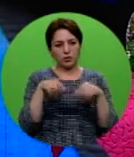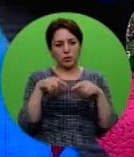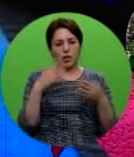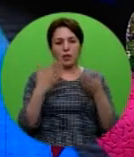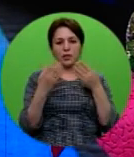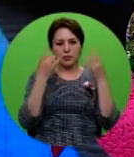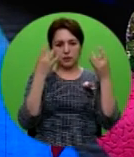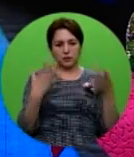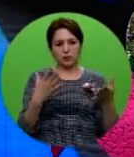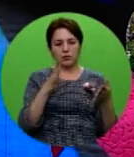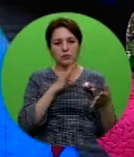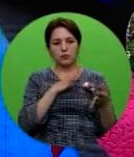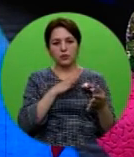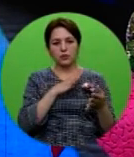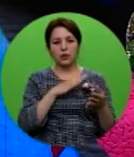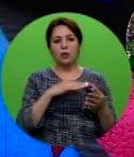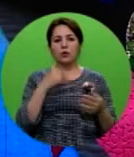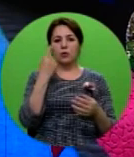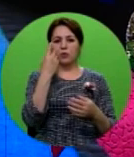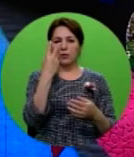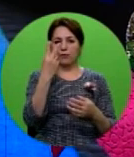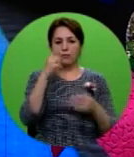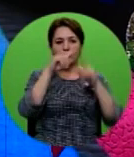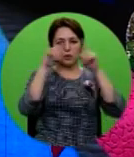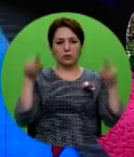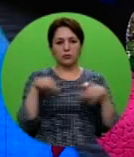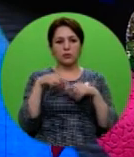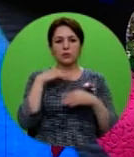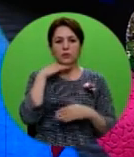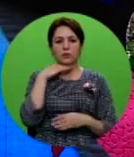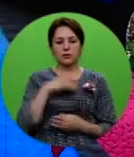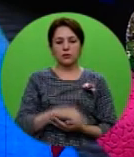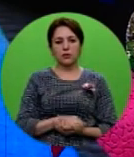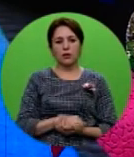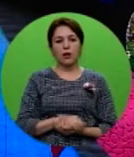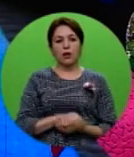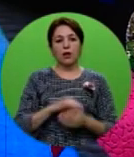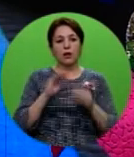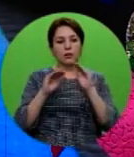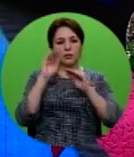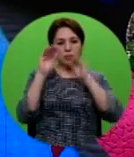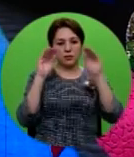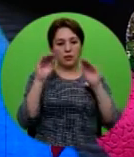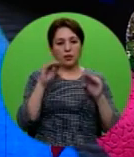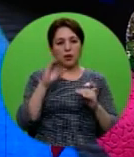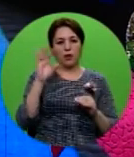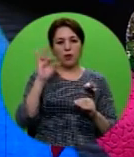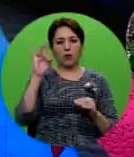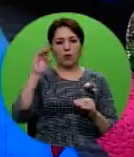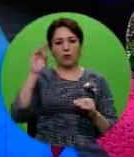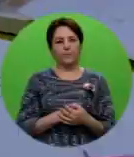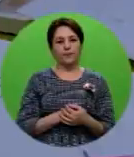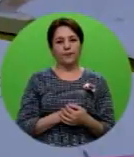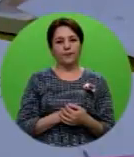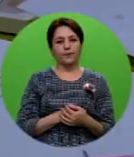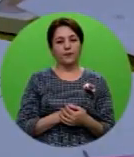упрощенный вариант, то достаточно 2 окружностей для создания орнамента для данного керамического